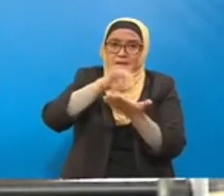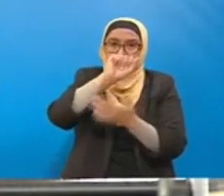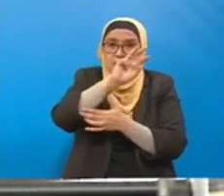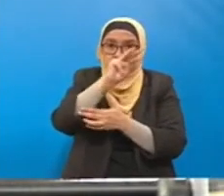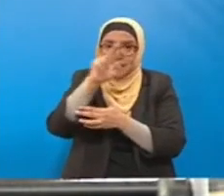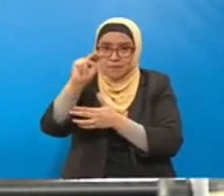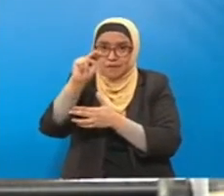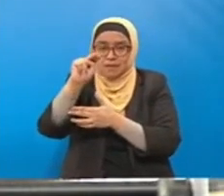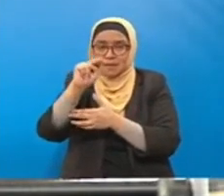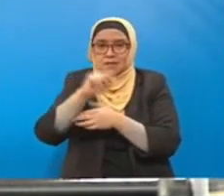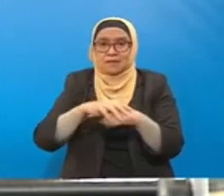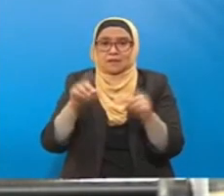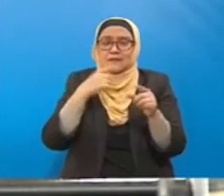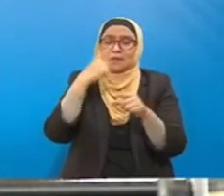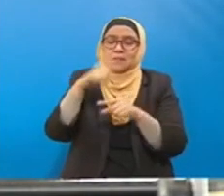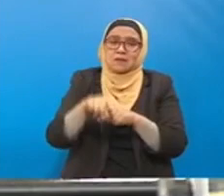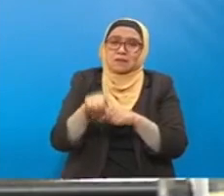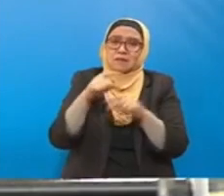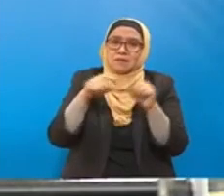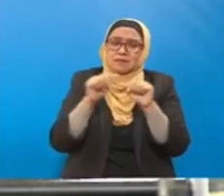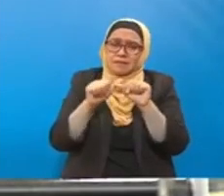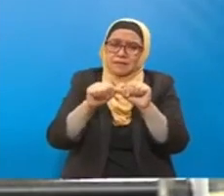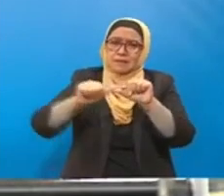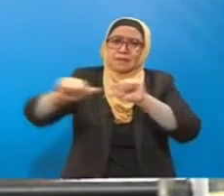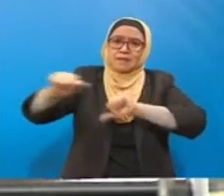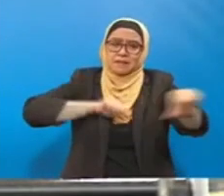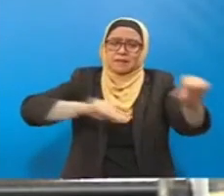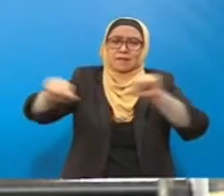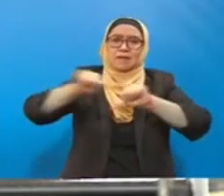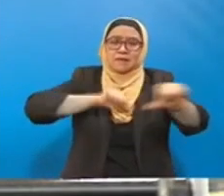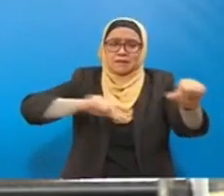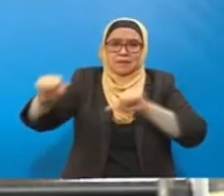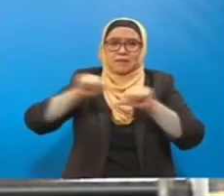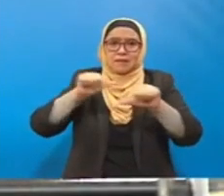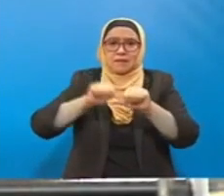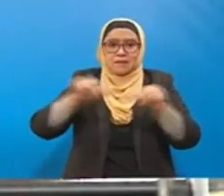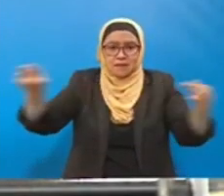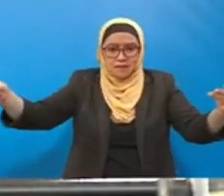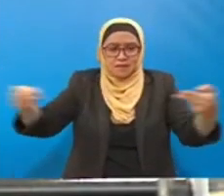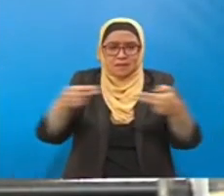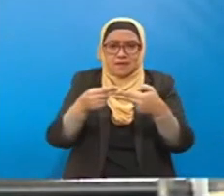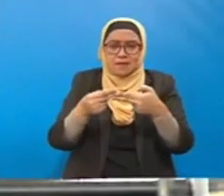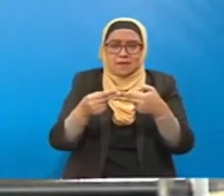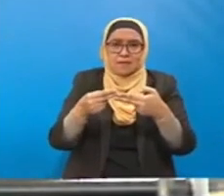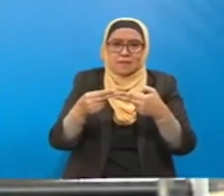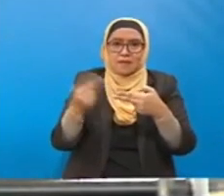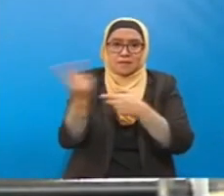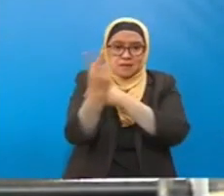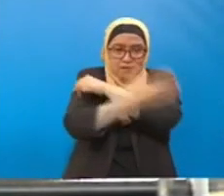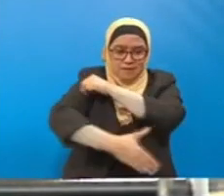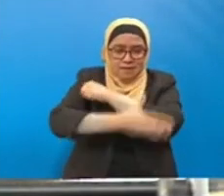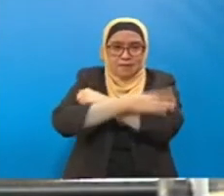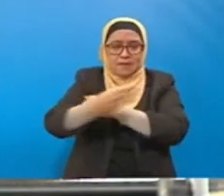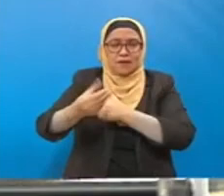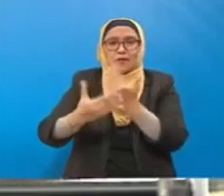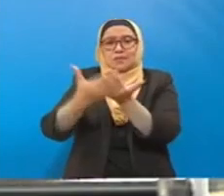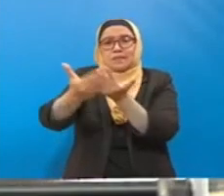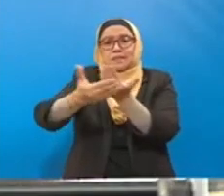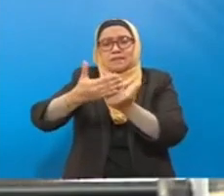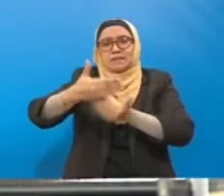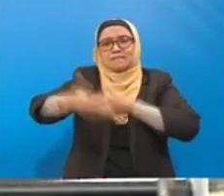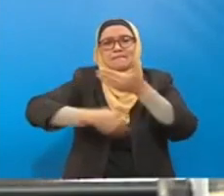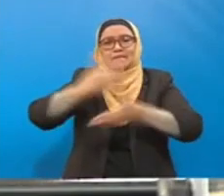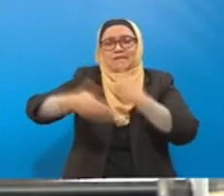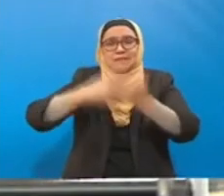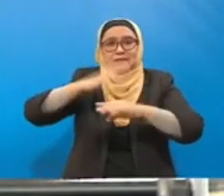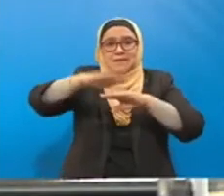Little pengukuhan hubungan dua holder Indonesia dengan Palestina serta memudahkannya bantuan kemanusiaan Malaysia ke